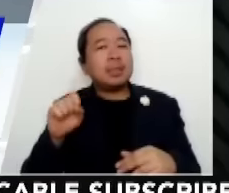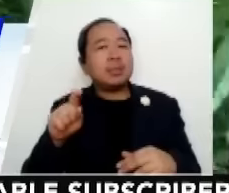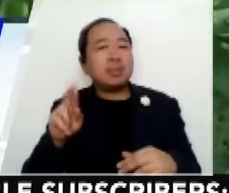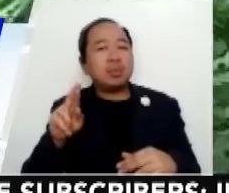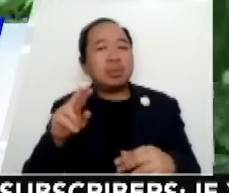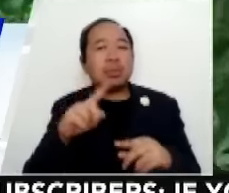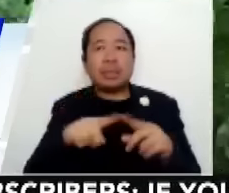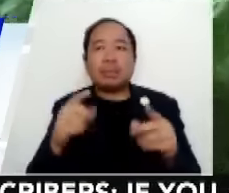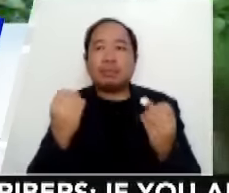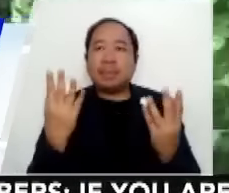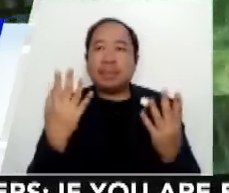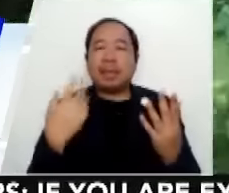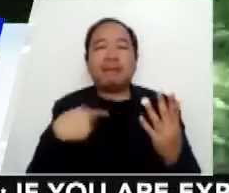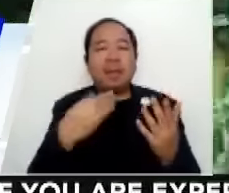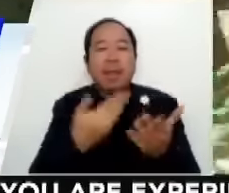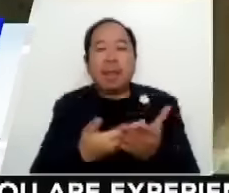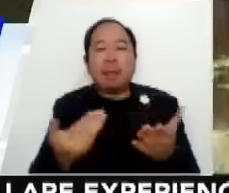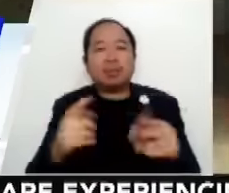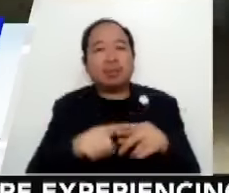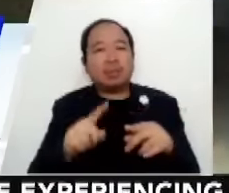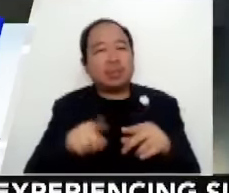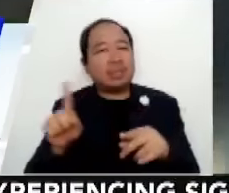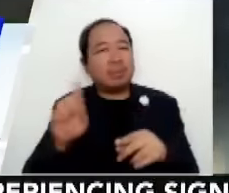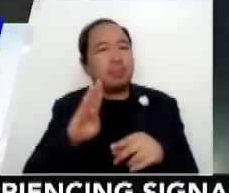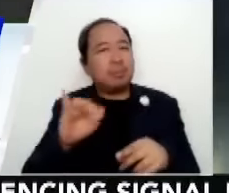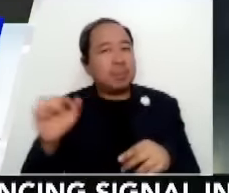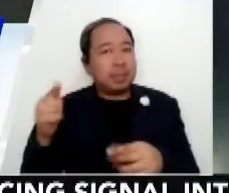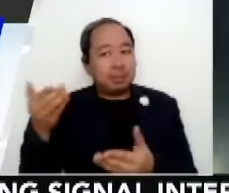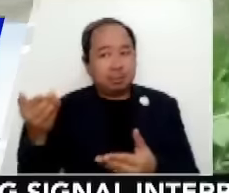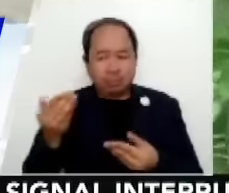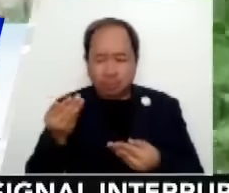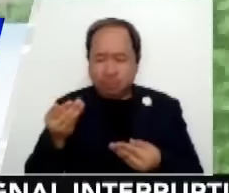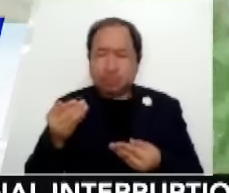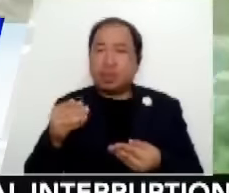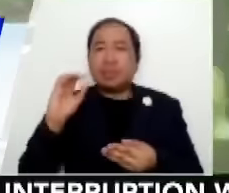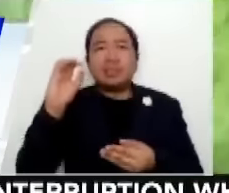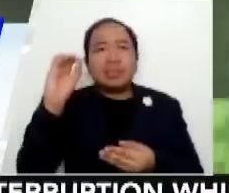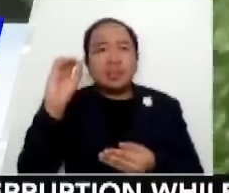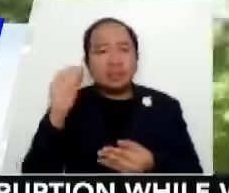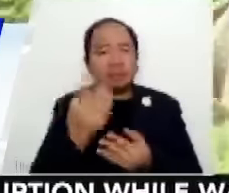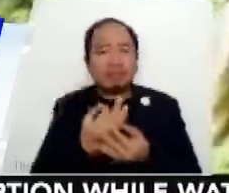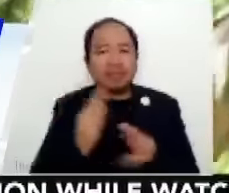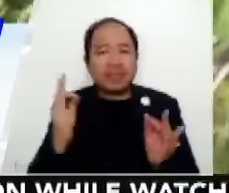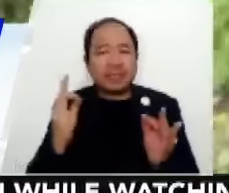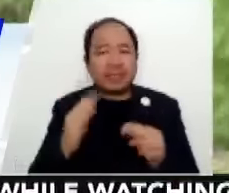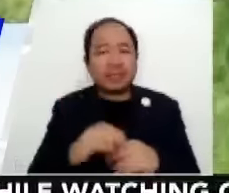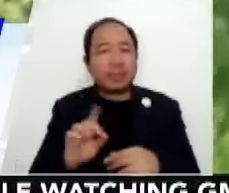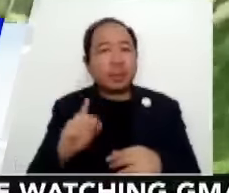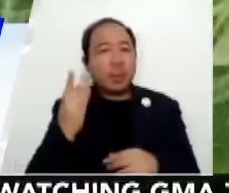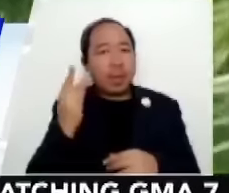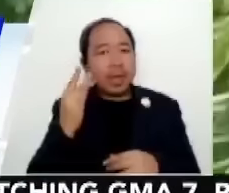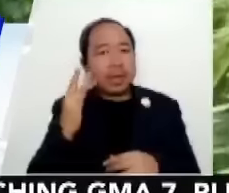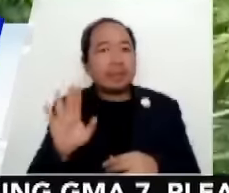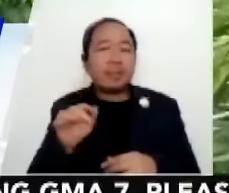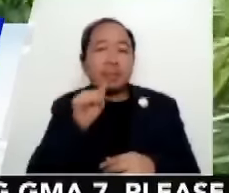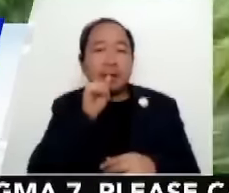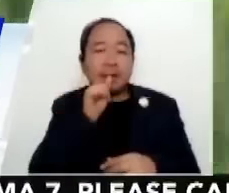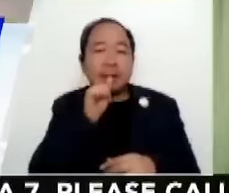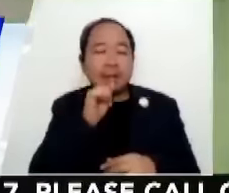ang buwan ng electric bill niya, 0 pesos. Ang kanyang sikreto, solar